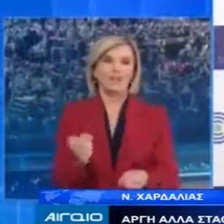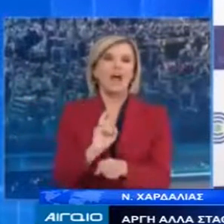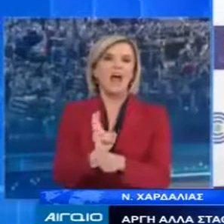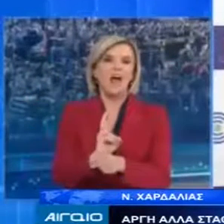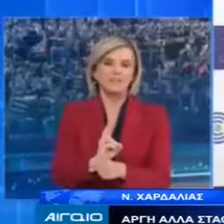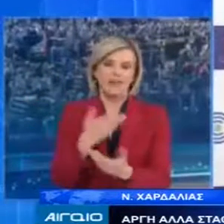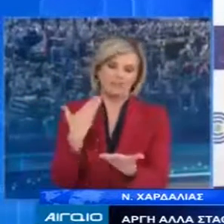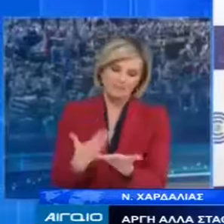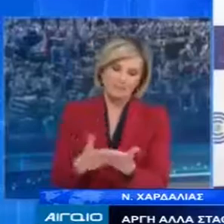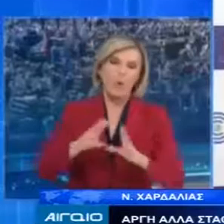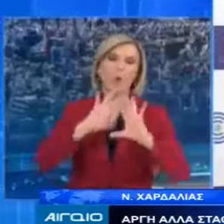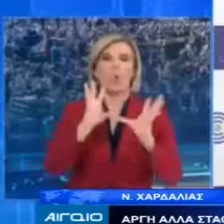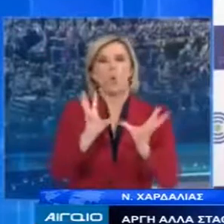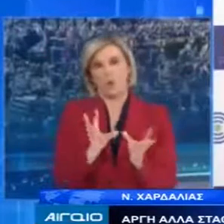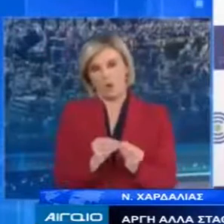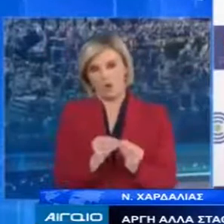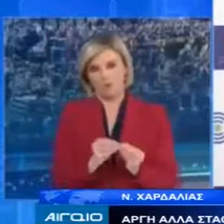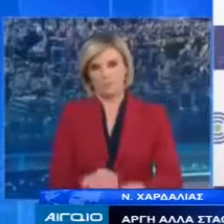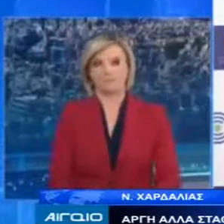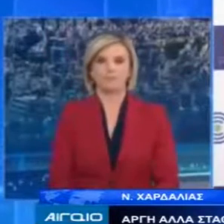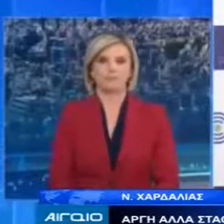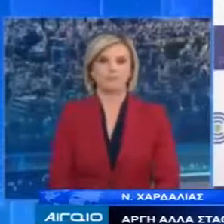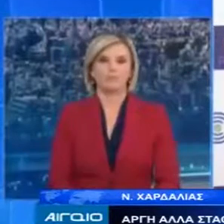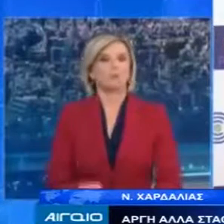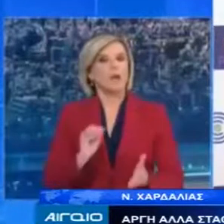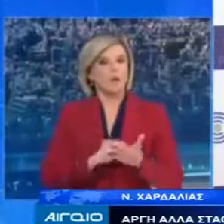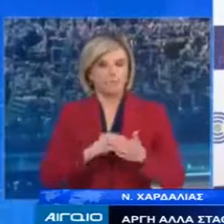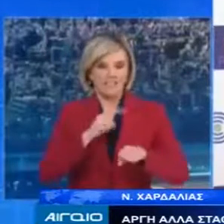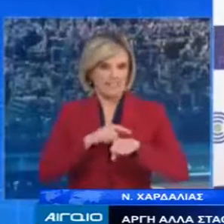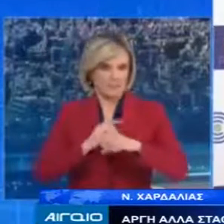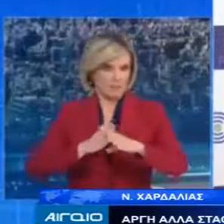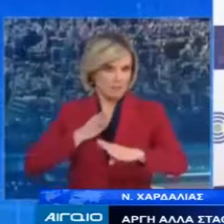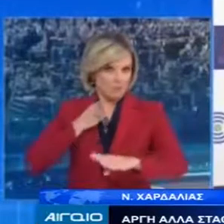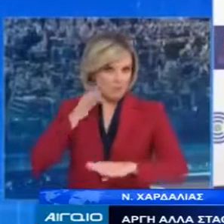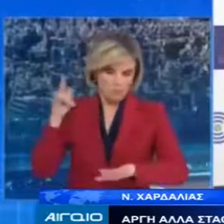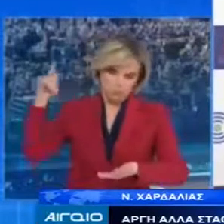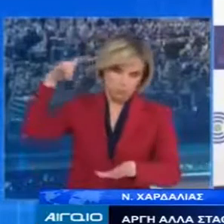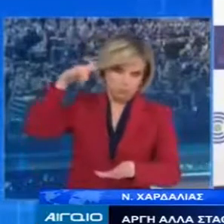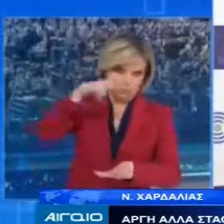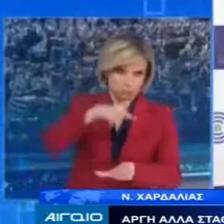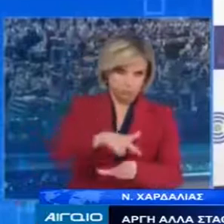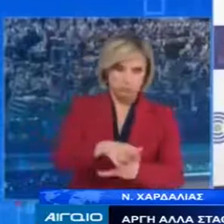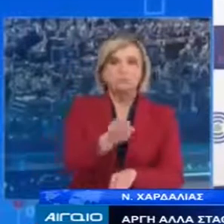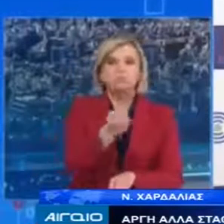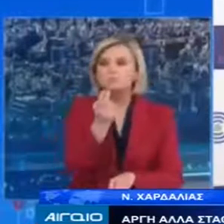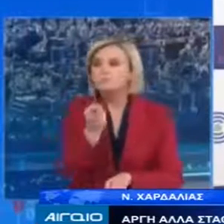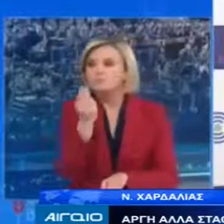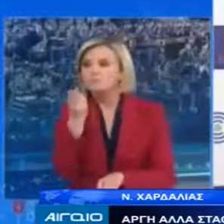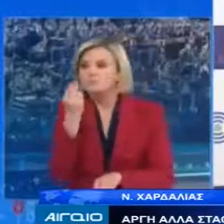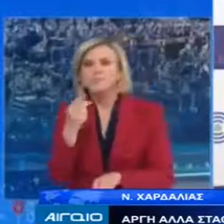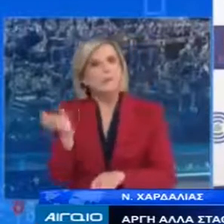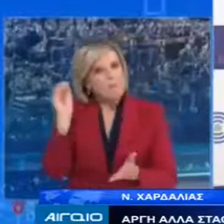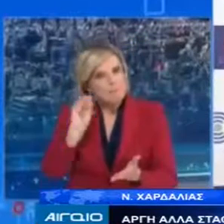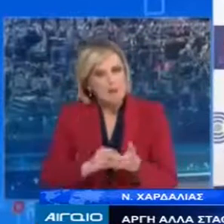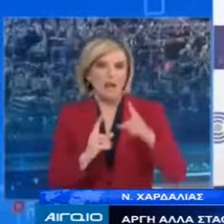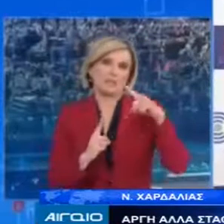έγγραφα. Παράλληλα, οι ταξιδιώτες υπόκειται σε χρηματοληπτικό έλεγχο κατά την είσοδό τους στη χώρα, βάσει υγειονομικού αλγόριθμου, ο οποίος αξιολογεί τα